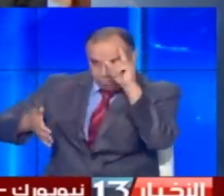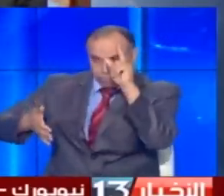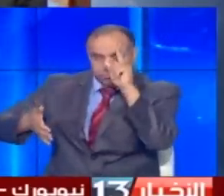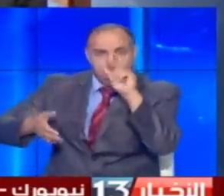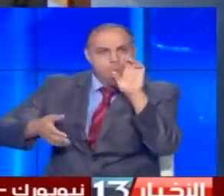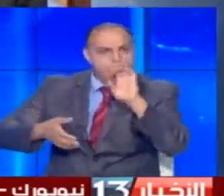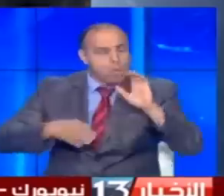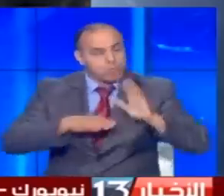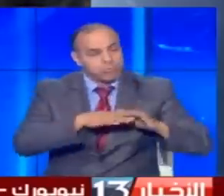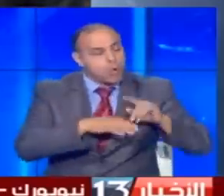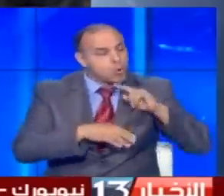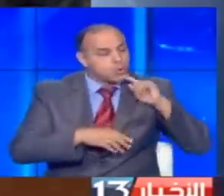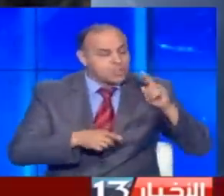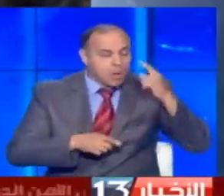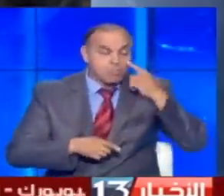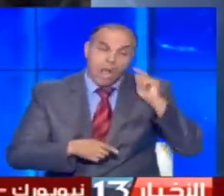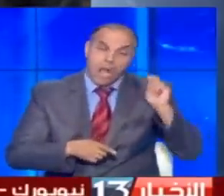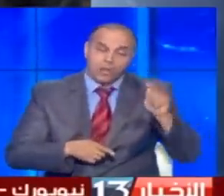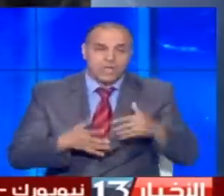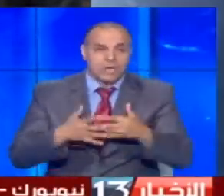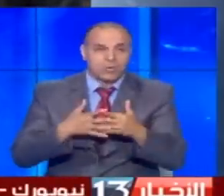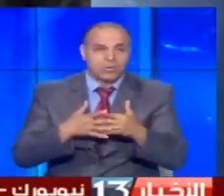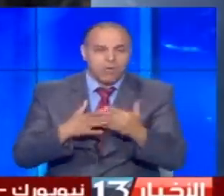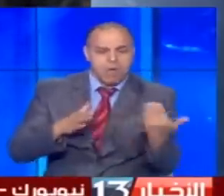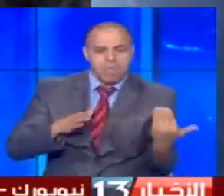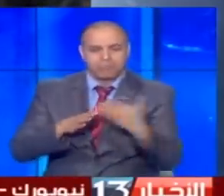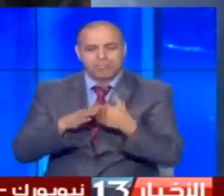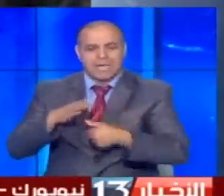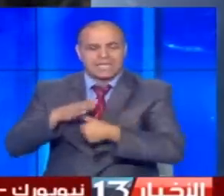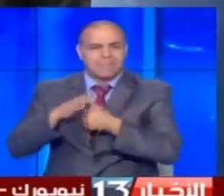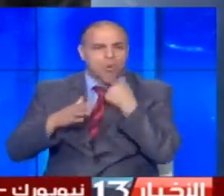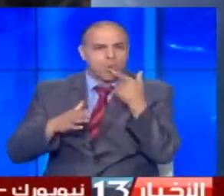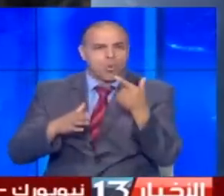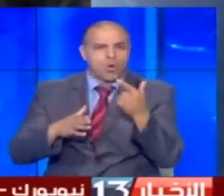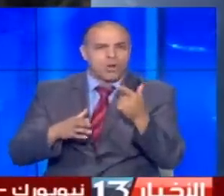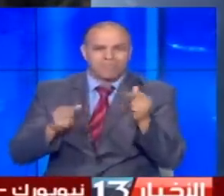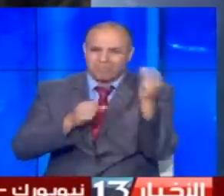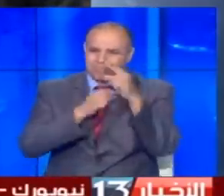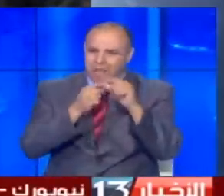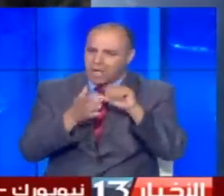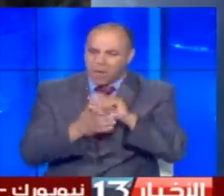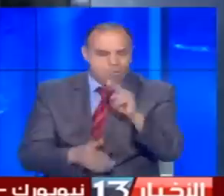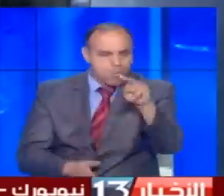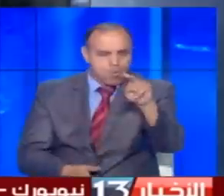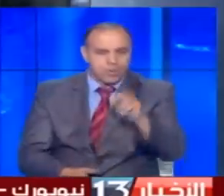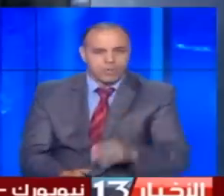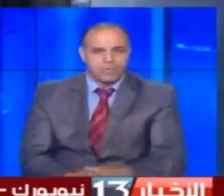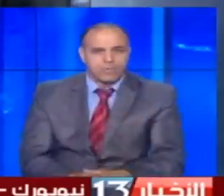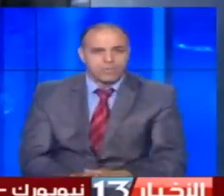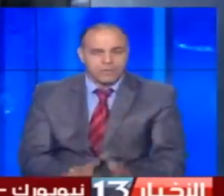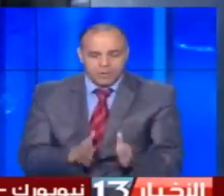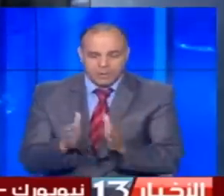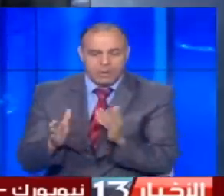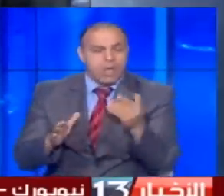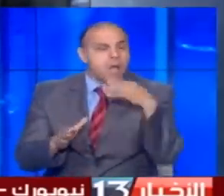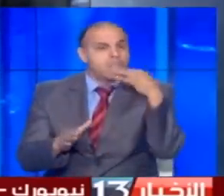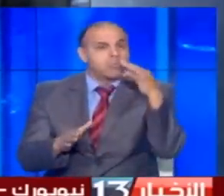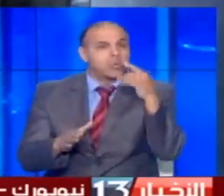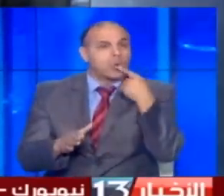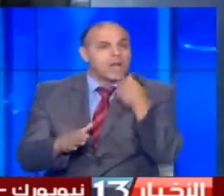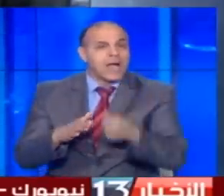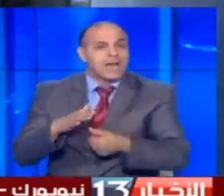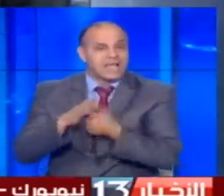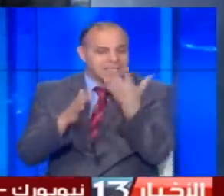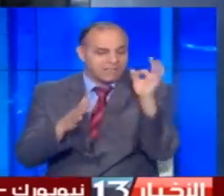وروسيا والصين عارضوا موقف الرئيس الامريكي بشان النووي الايراني ف في مداخلته رد الرئيس